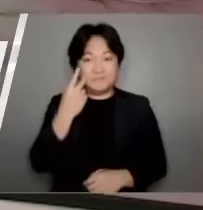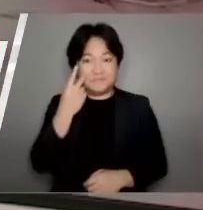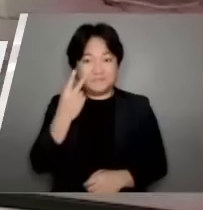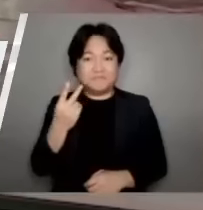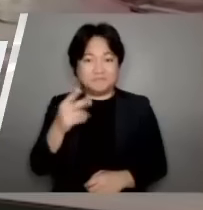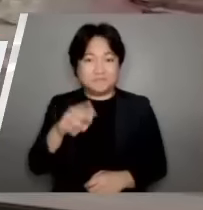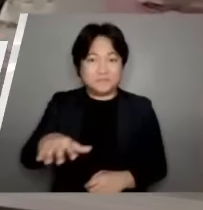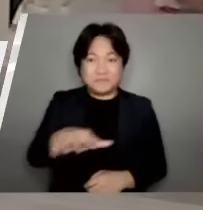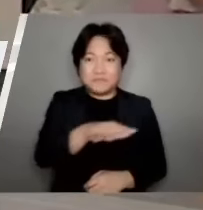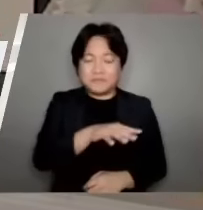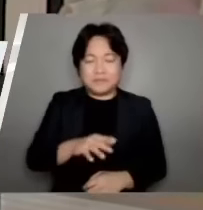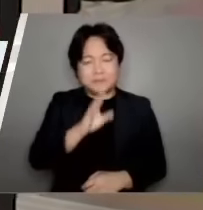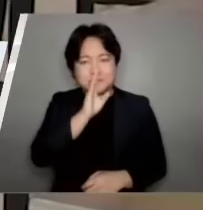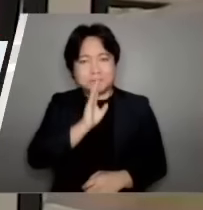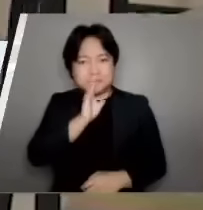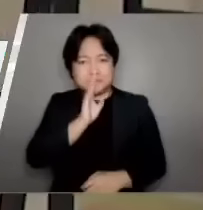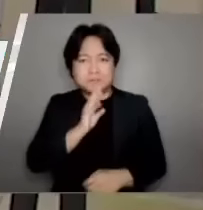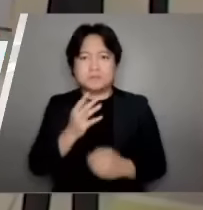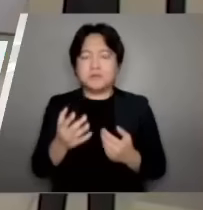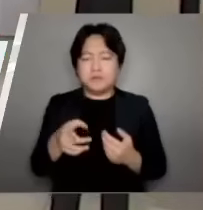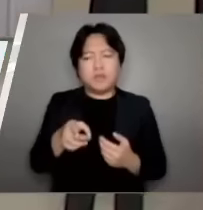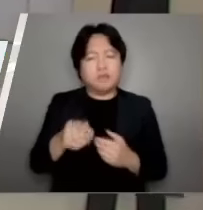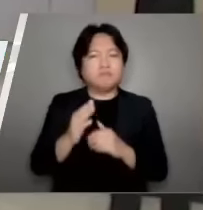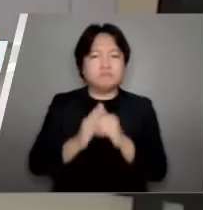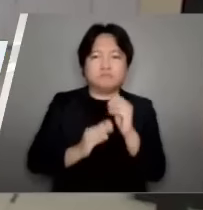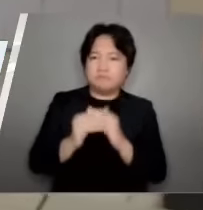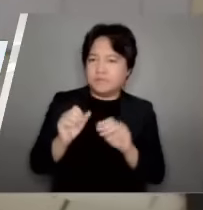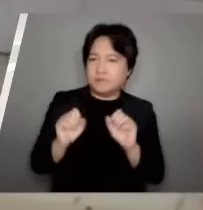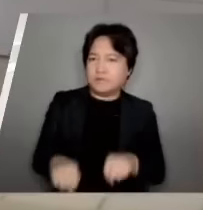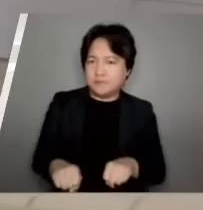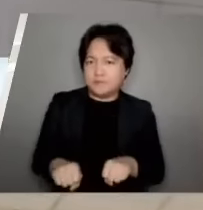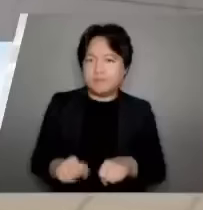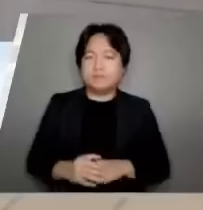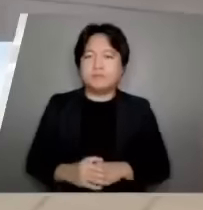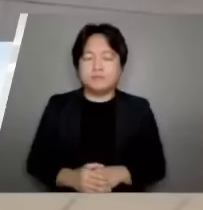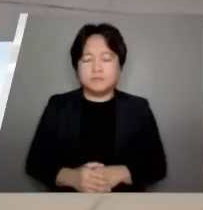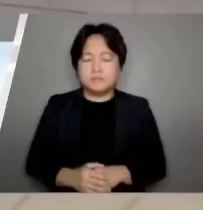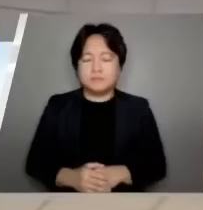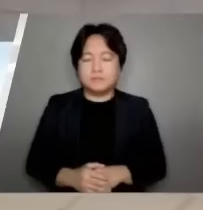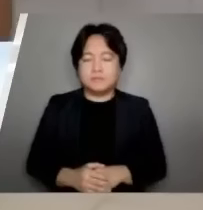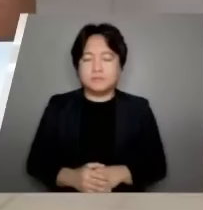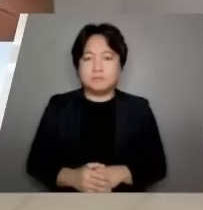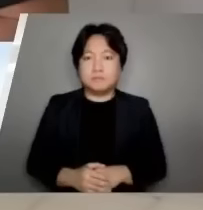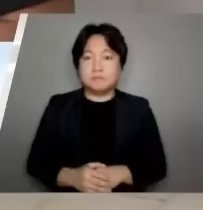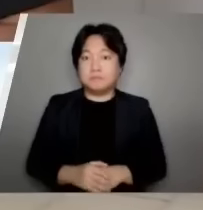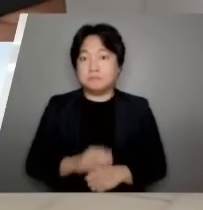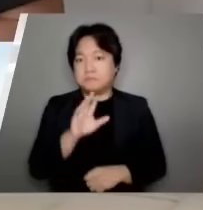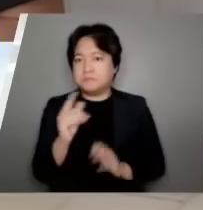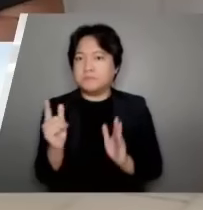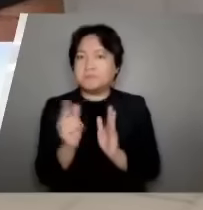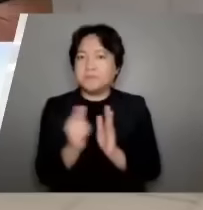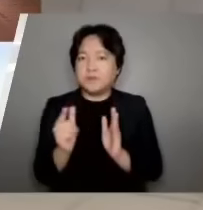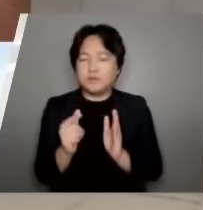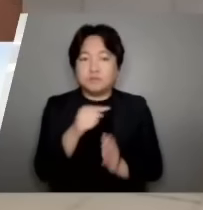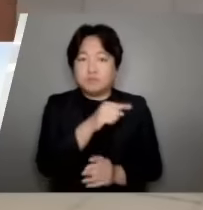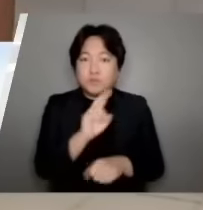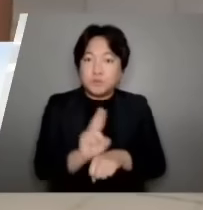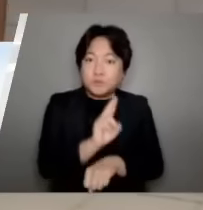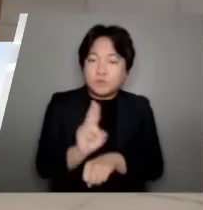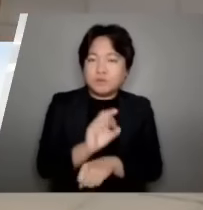magiging komportable rito sa Guo sa oras na ilipat siya dito. Pero bawal siyang gumamit ng anumang uri ng gadget gaya ng cellphone, at